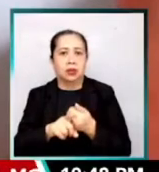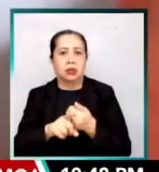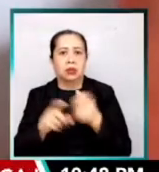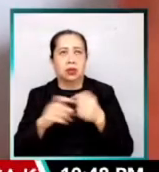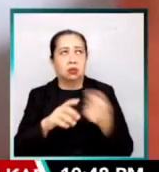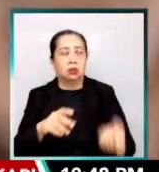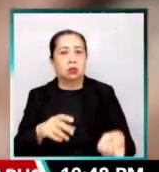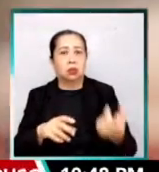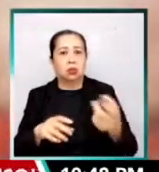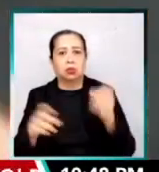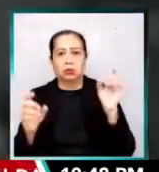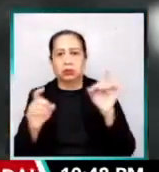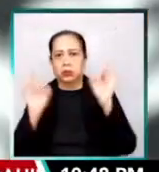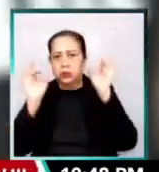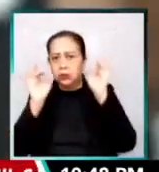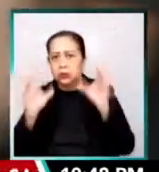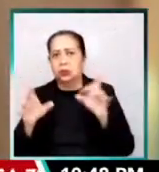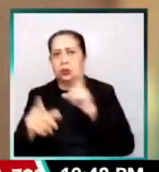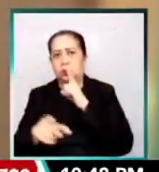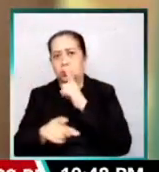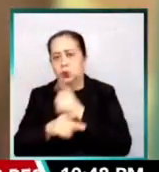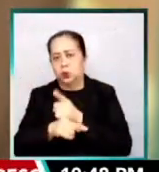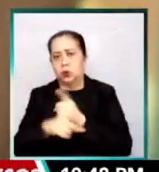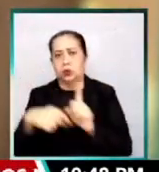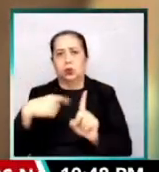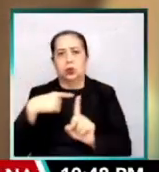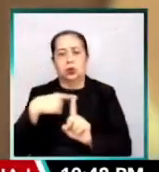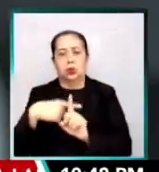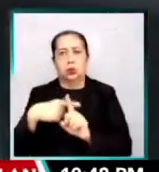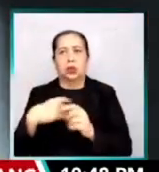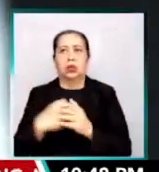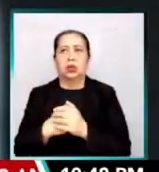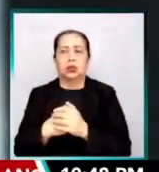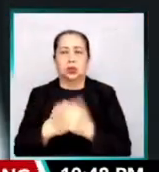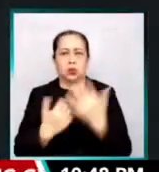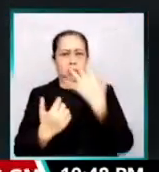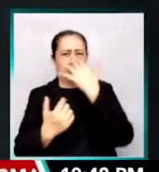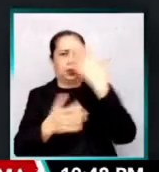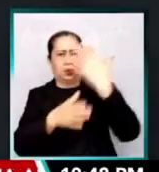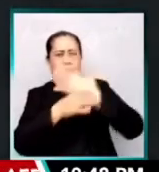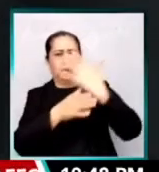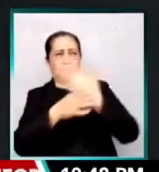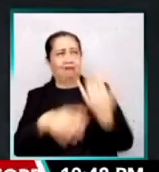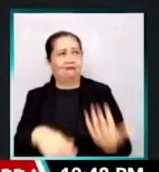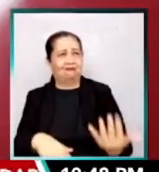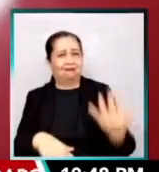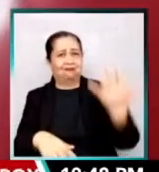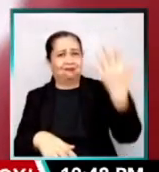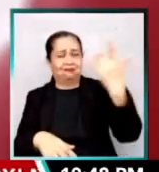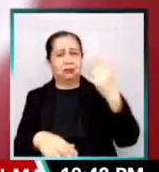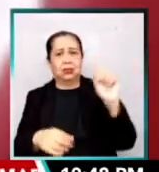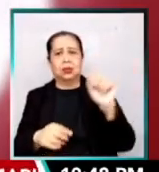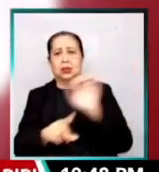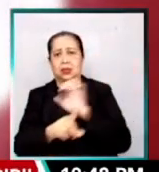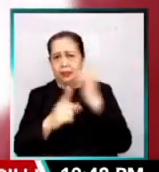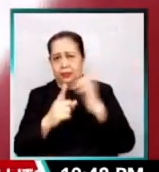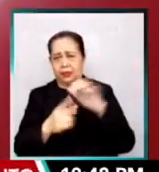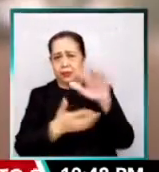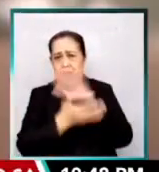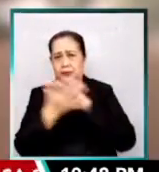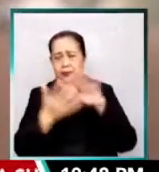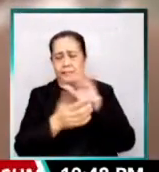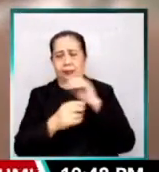Very harmful po talaga siya, plus the usok that it produces can harm as well our mga